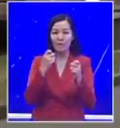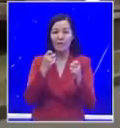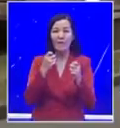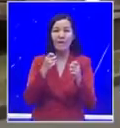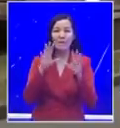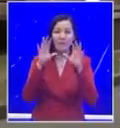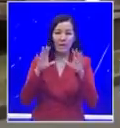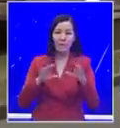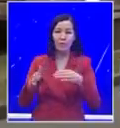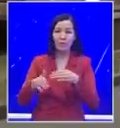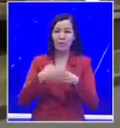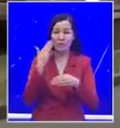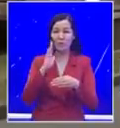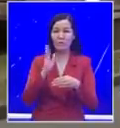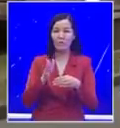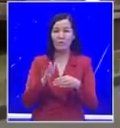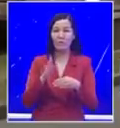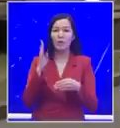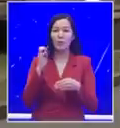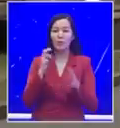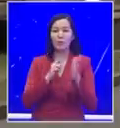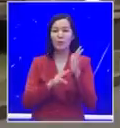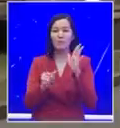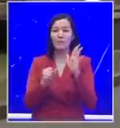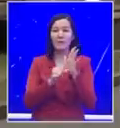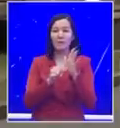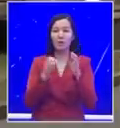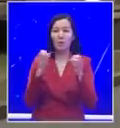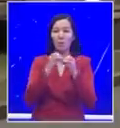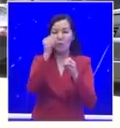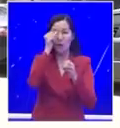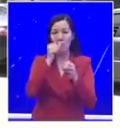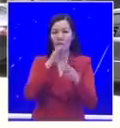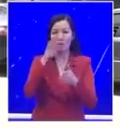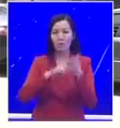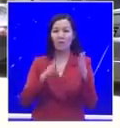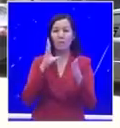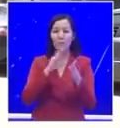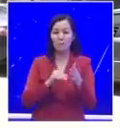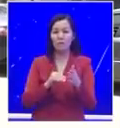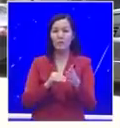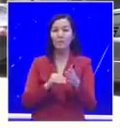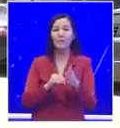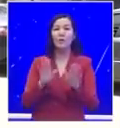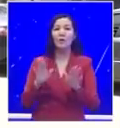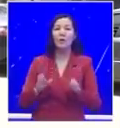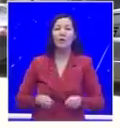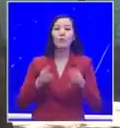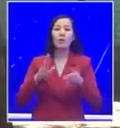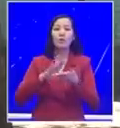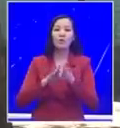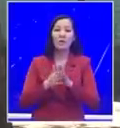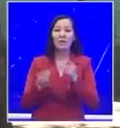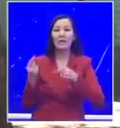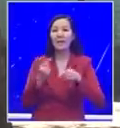жаңағы 476 статья 10 МРП штраф салу мүмкін. Төтенше жағдай кезінде жеке кәсіп өкілдері